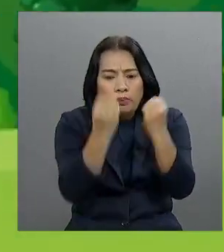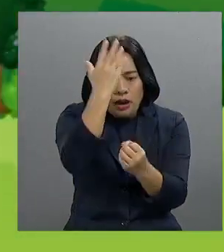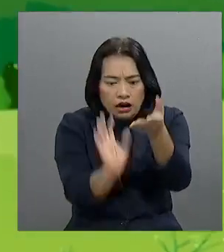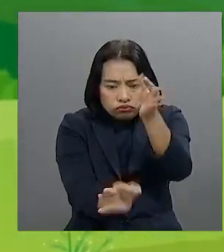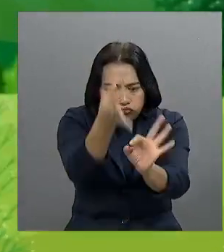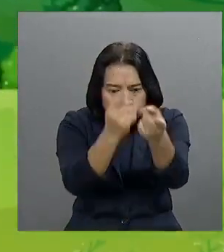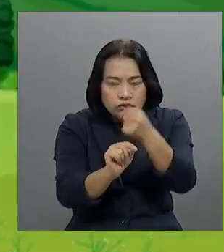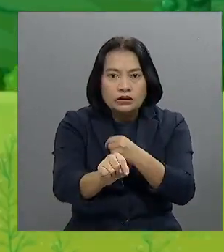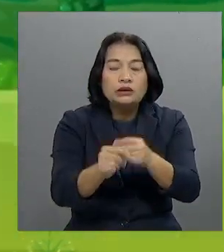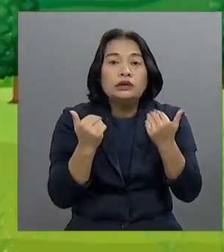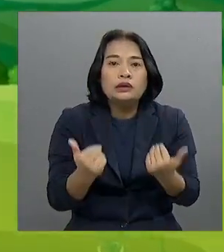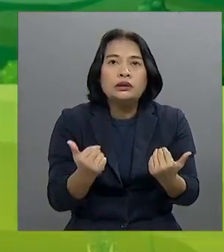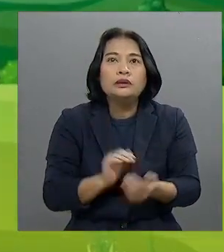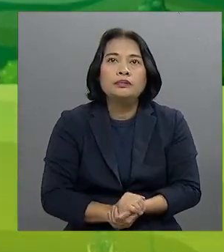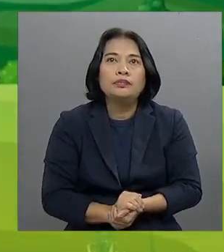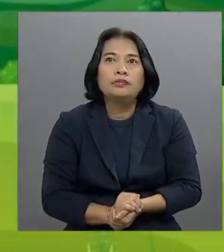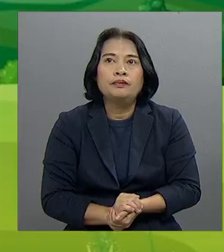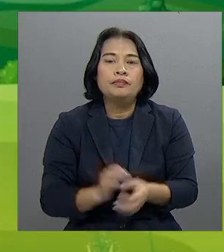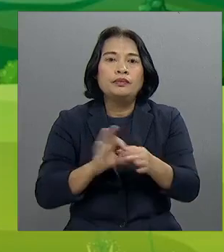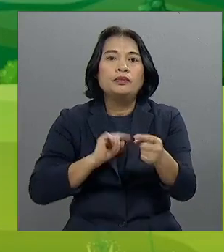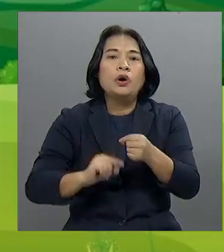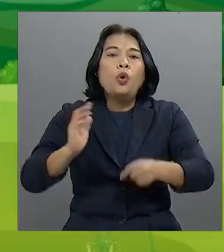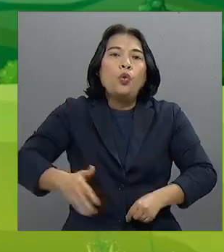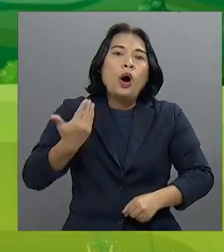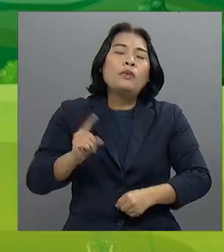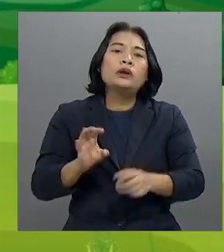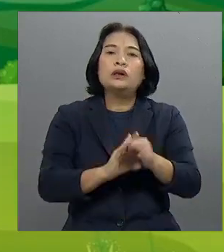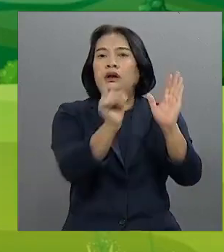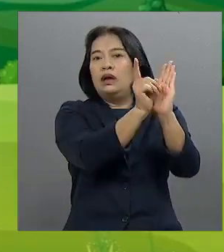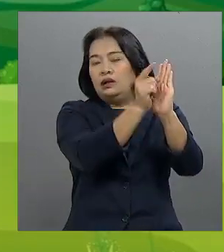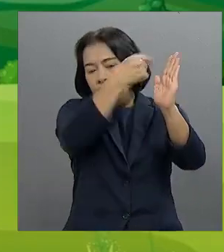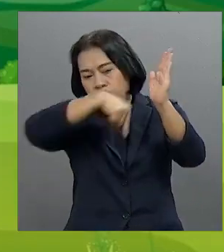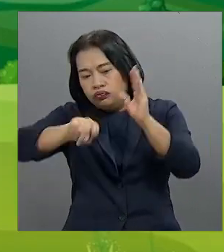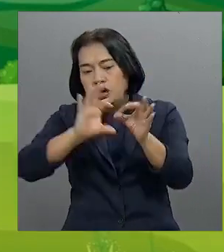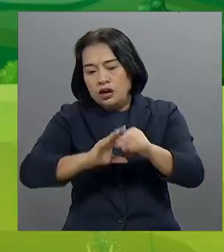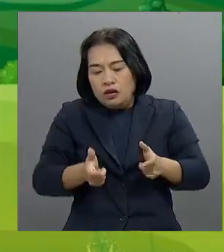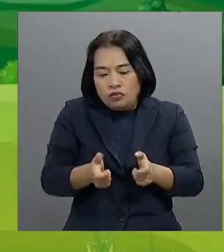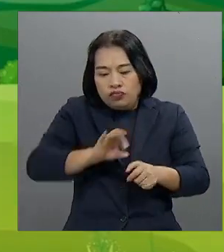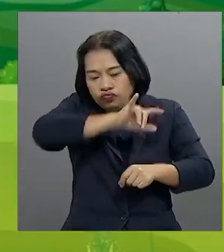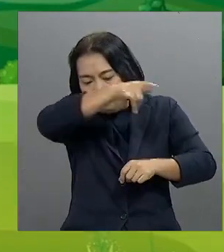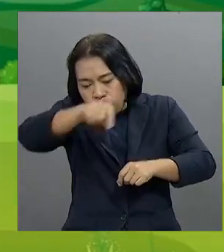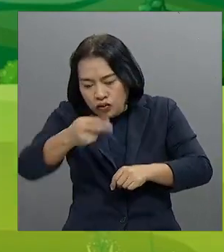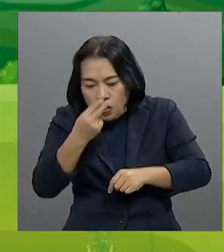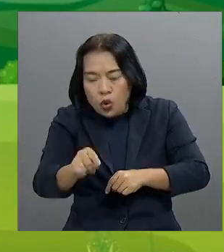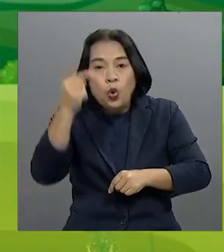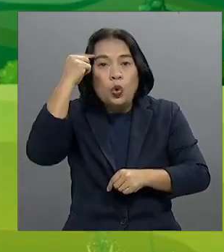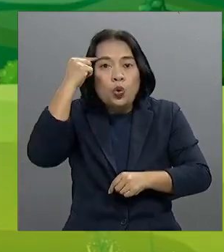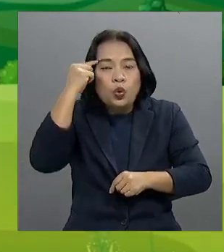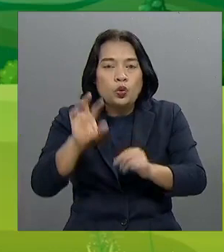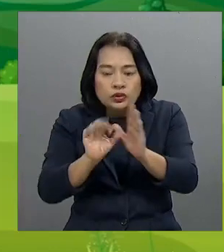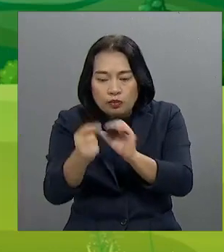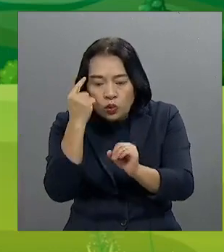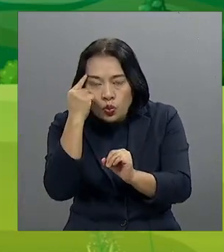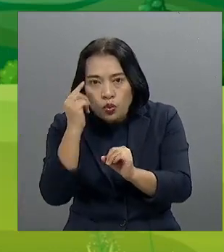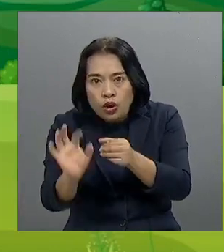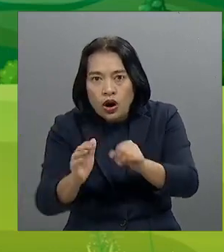สมยนี้เขาใช้ข้อมูลรายงานคามร้อนจากดาวเที่ยมและโดนหรออากาศยานรายคนขับ ตรวจจบความร้อนเกิดไฟไหม้ที่ไหน